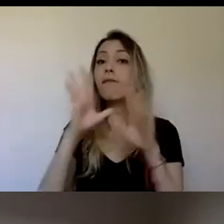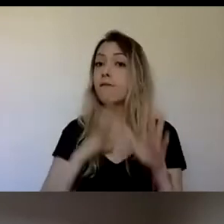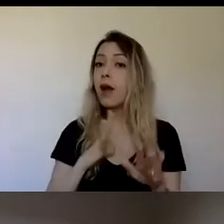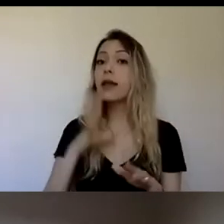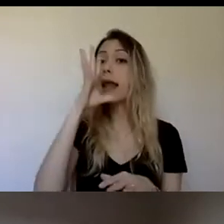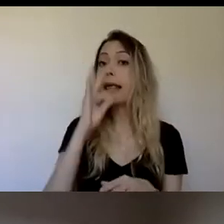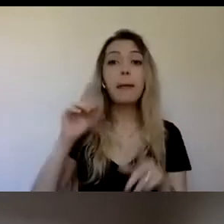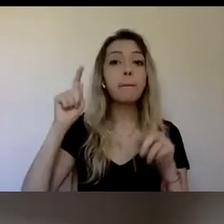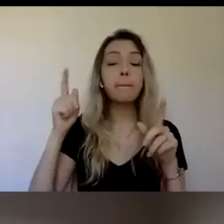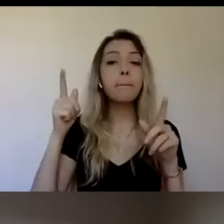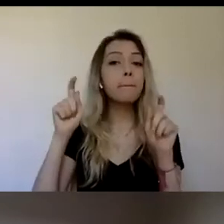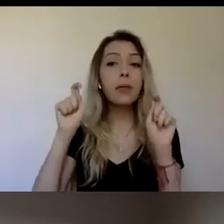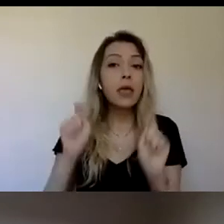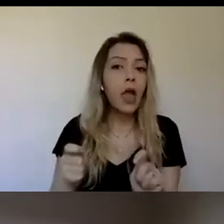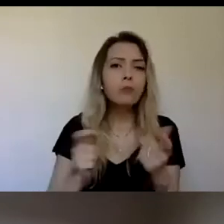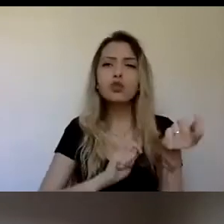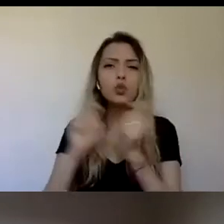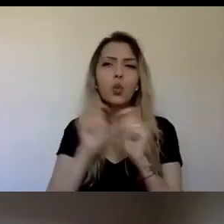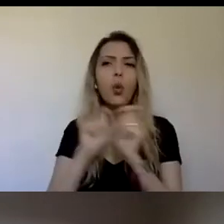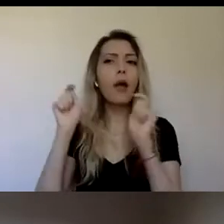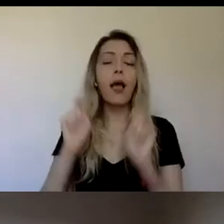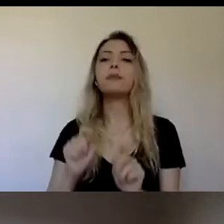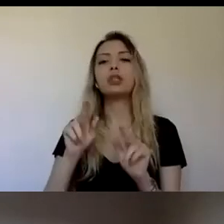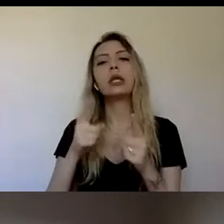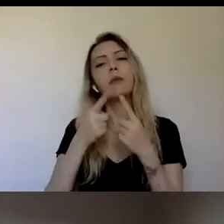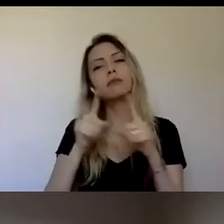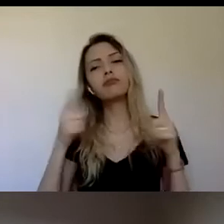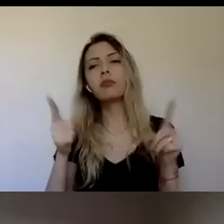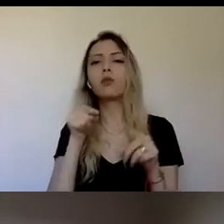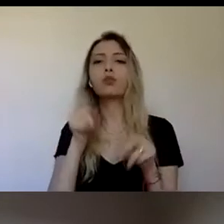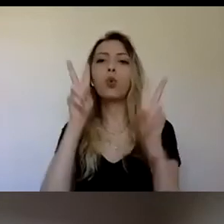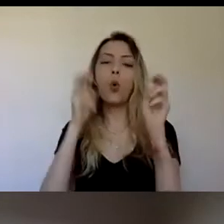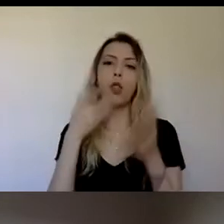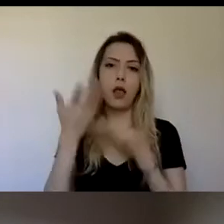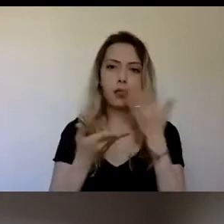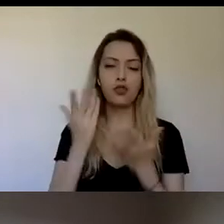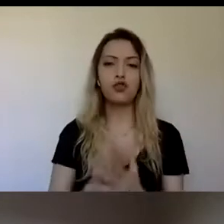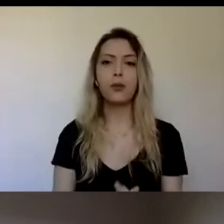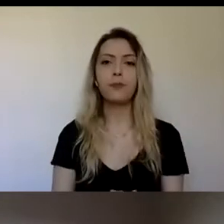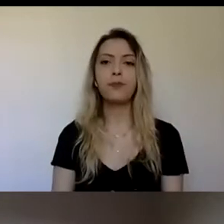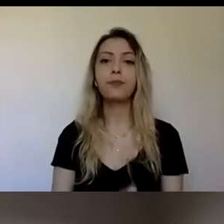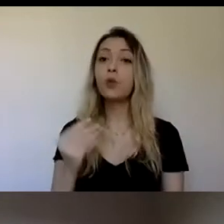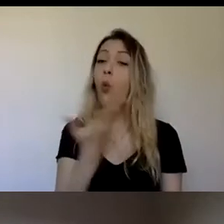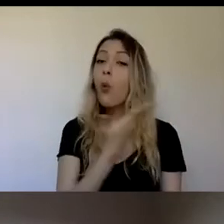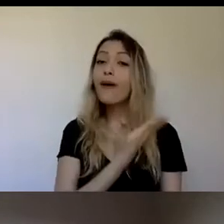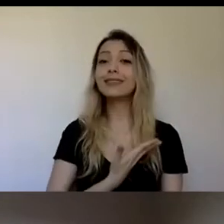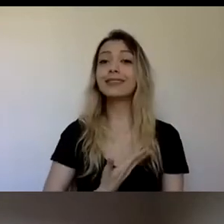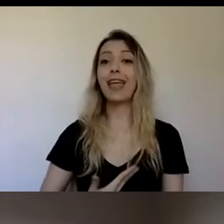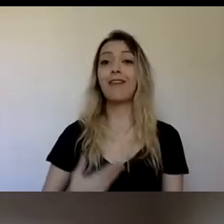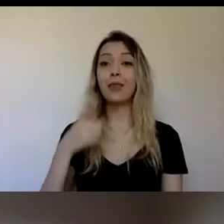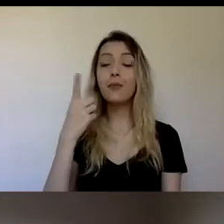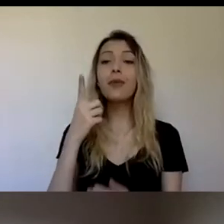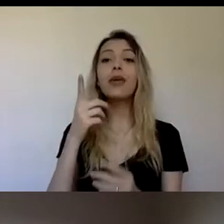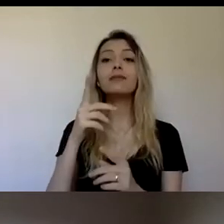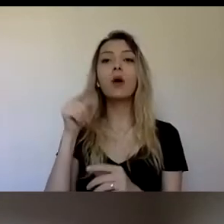zaman uygulanması gerekir diye biraz konuşacağız. Çok sevdiğim bir özellikle izlemeyle alakalı